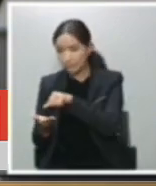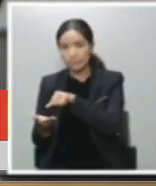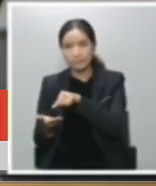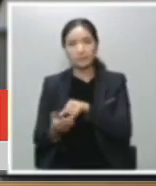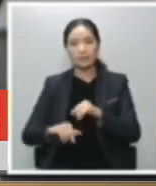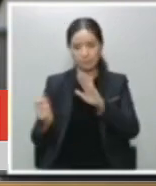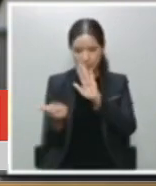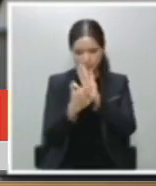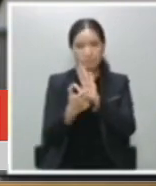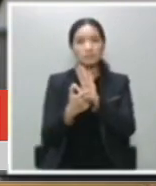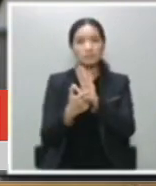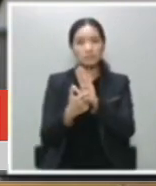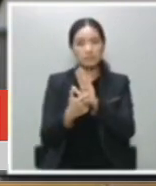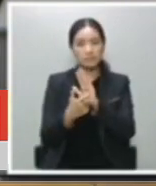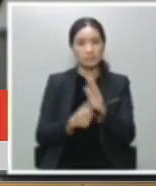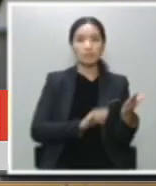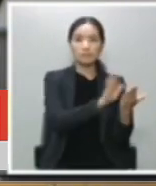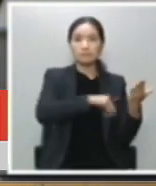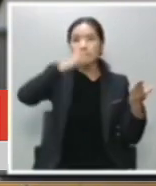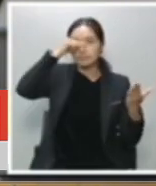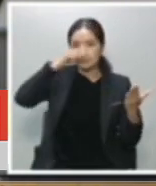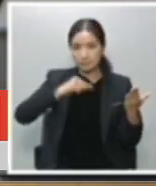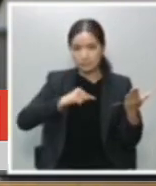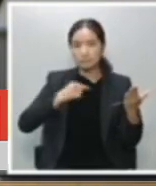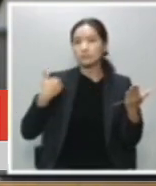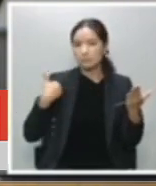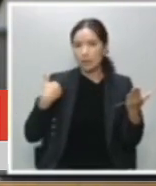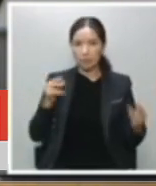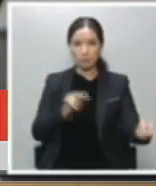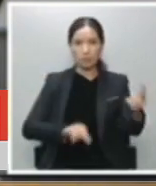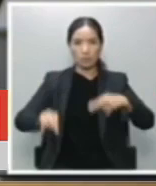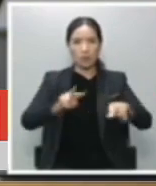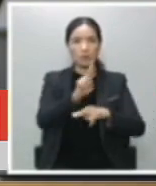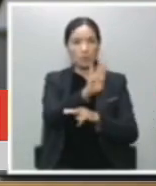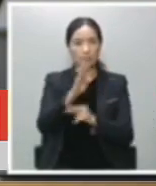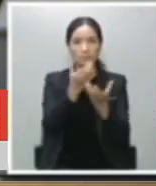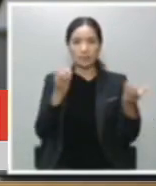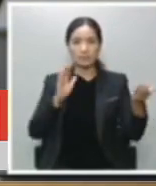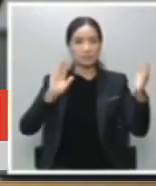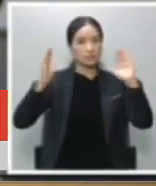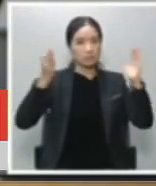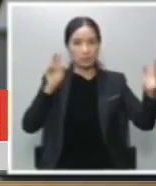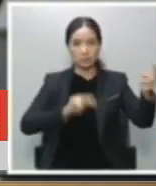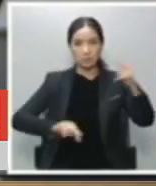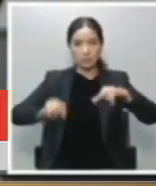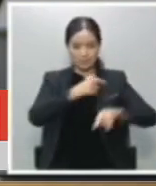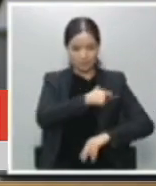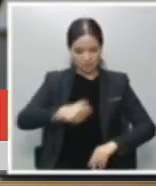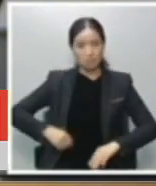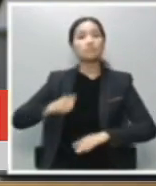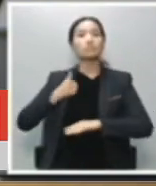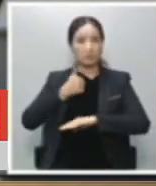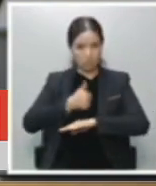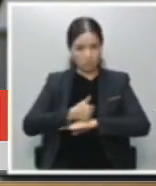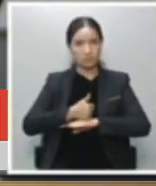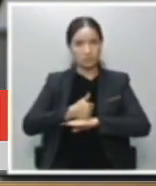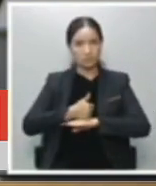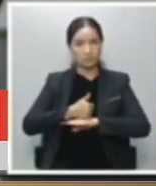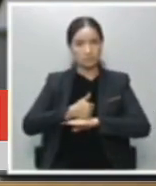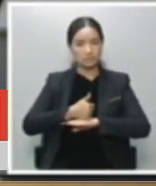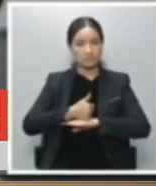ำหนดไว้ว่าประเทศไทยมีการปกครองระบอบประชาธิปไตยอันมีพระมหากษัตริย์ทรงเป็นประมุ